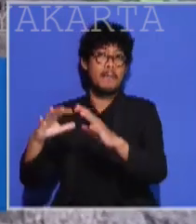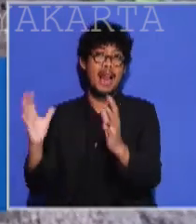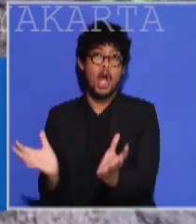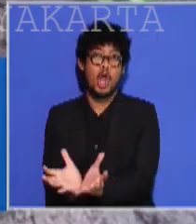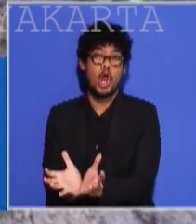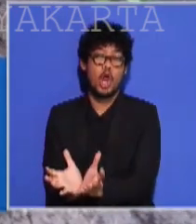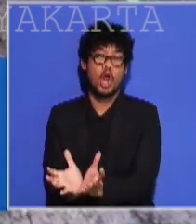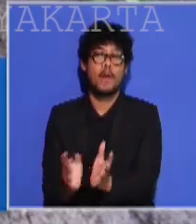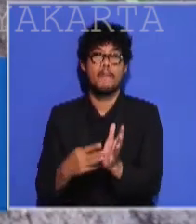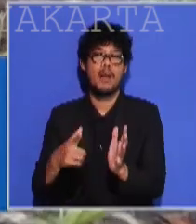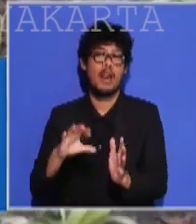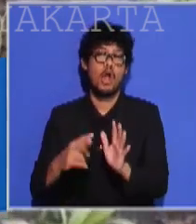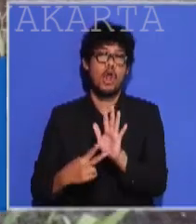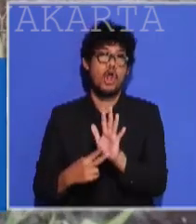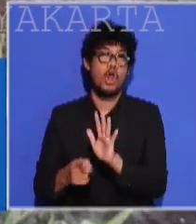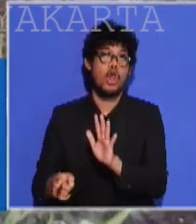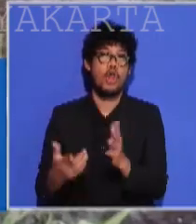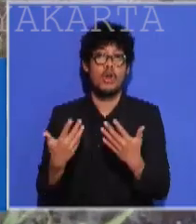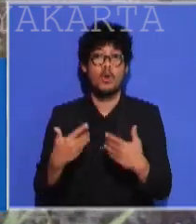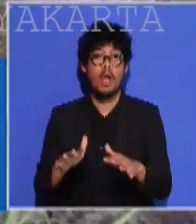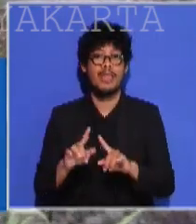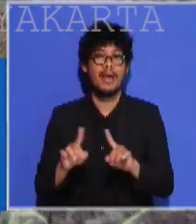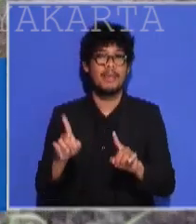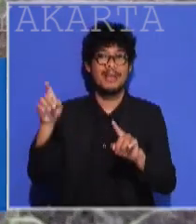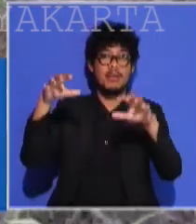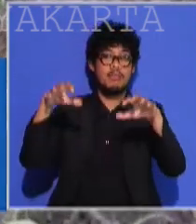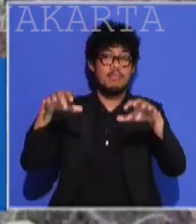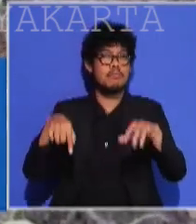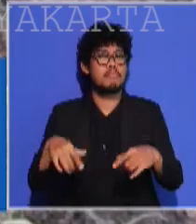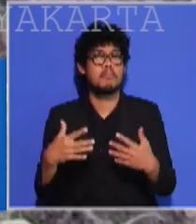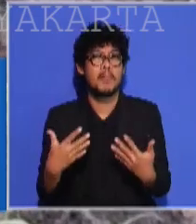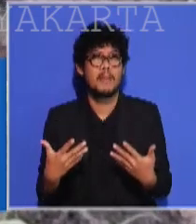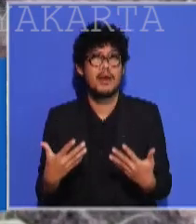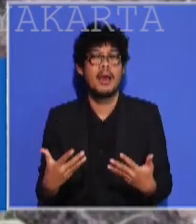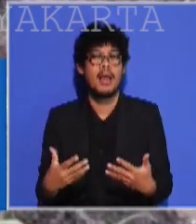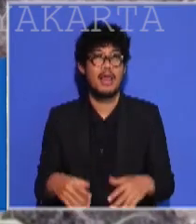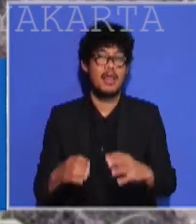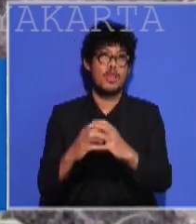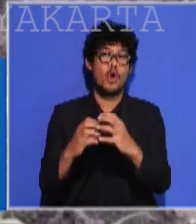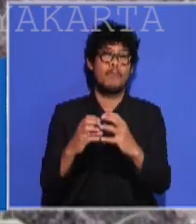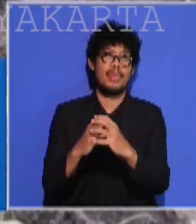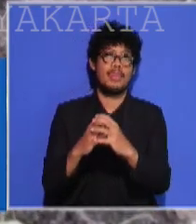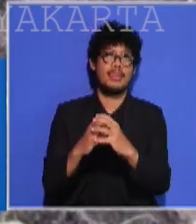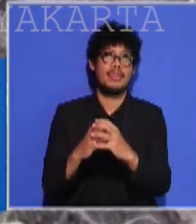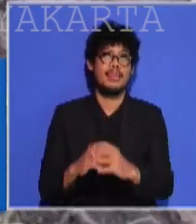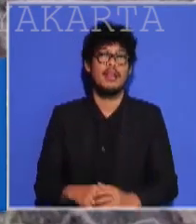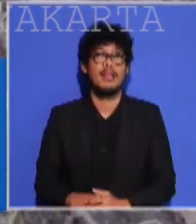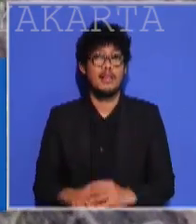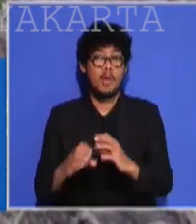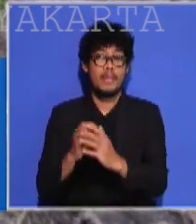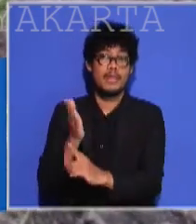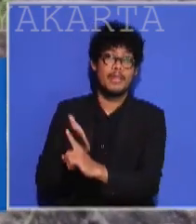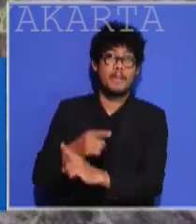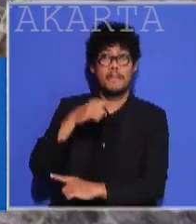upas. Nanging ing mangsa Jawa wedal sakmenika, kanyata taneman tomat ingkang dipun budidaya dening Pak Kancil ugi mboten saged tuwuh